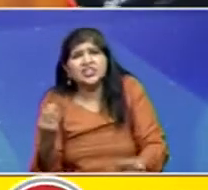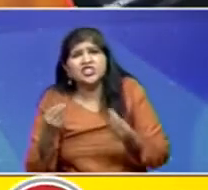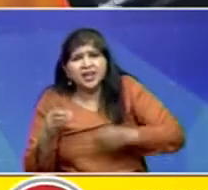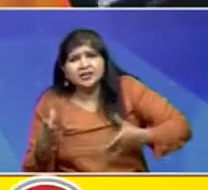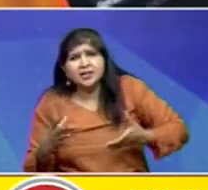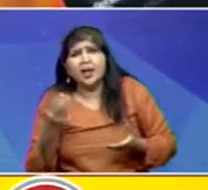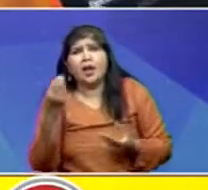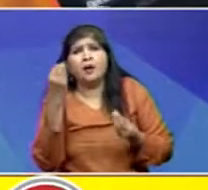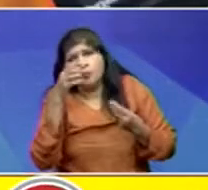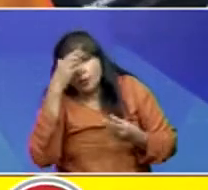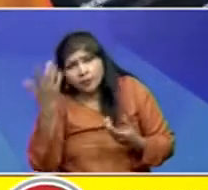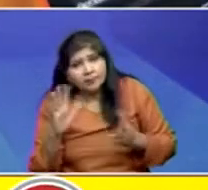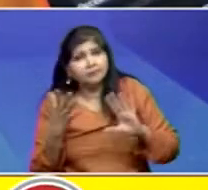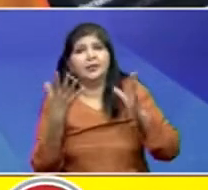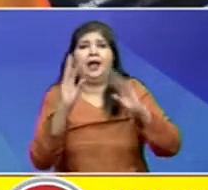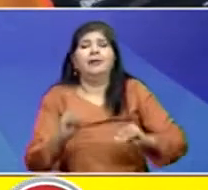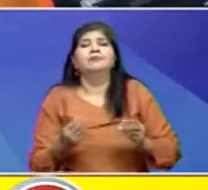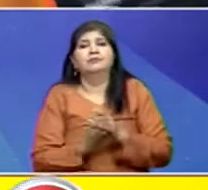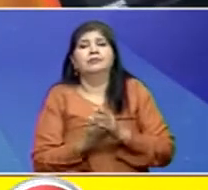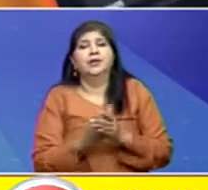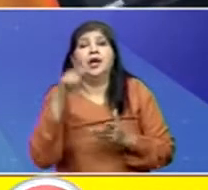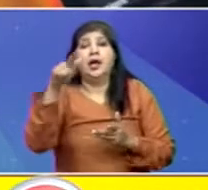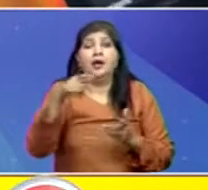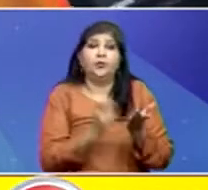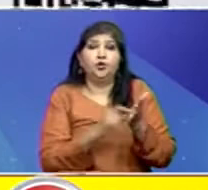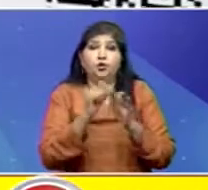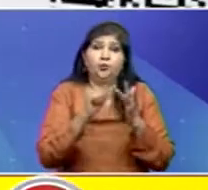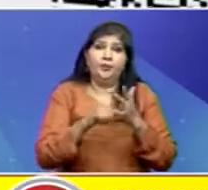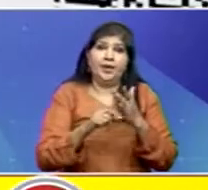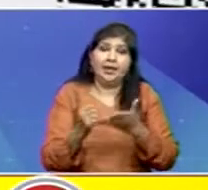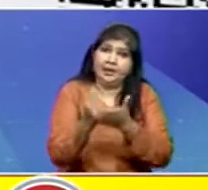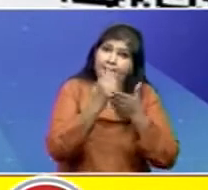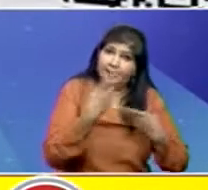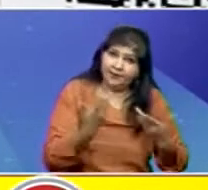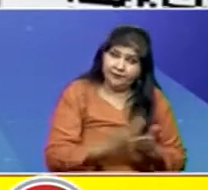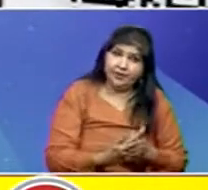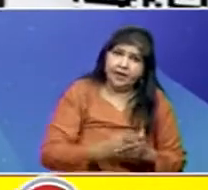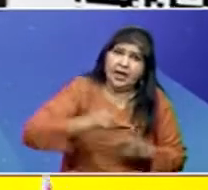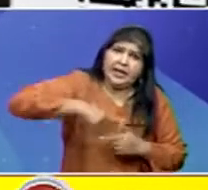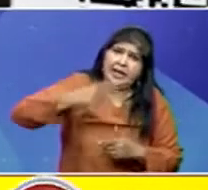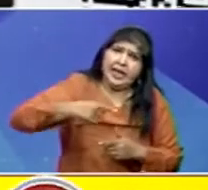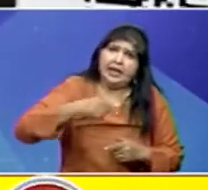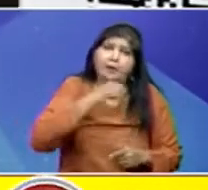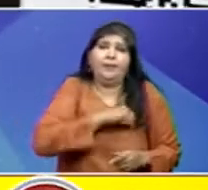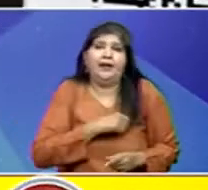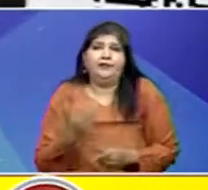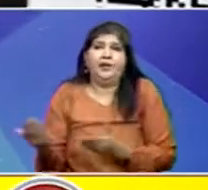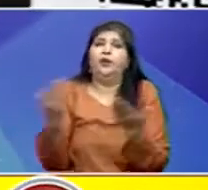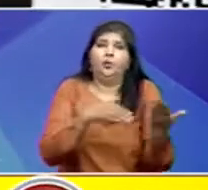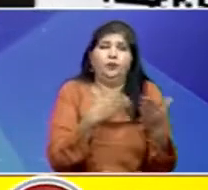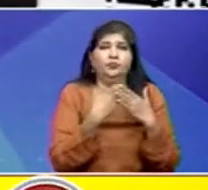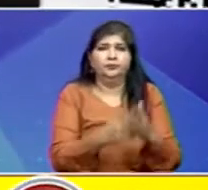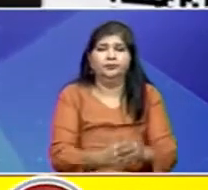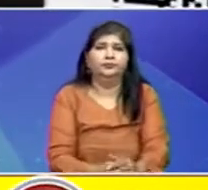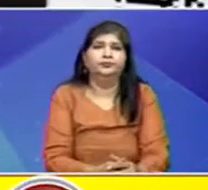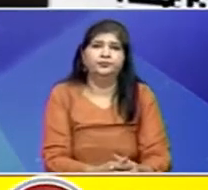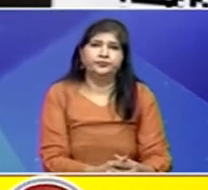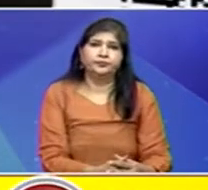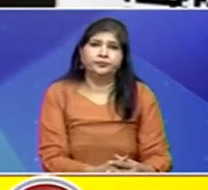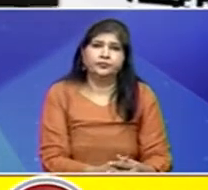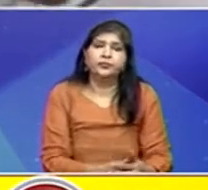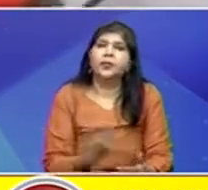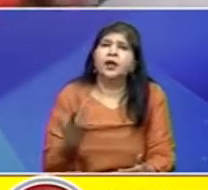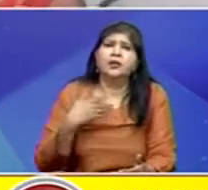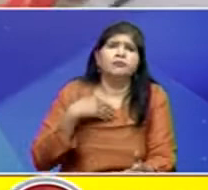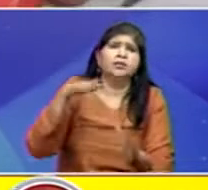होती आप भी UPI की सुविधा को रोज मना के जीवन में मैसूस करते होंगे कहीं